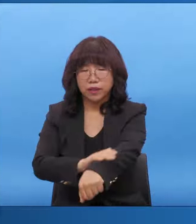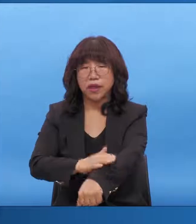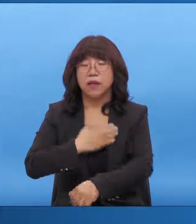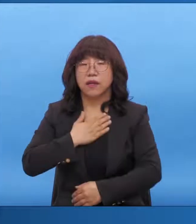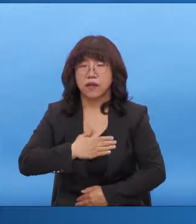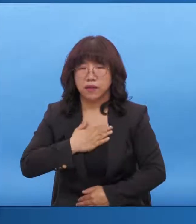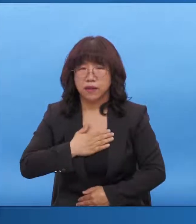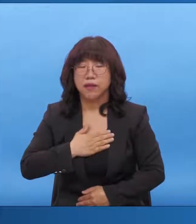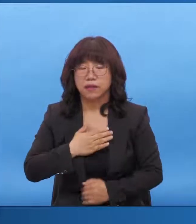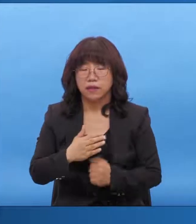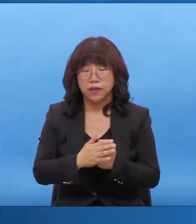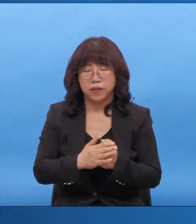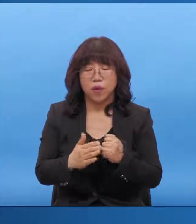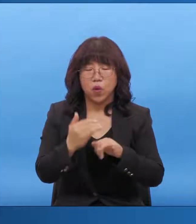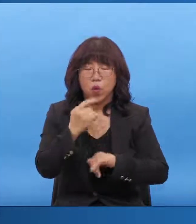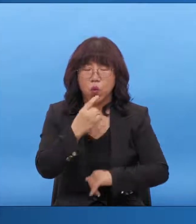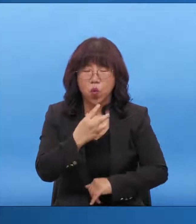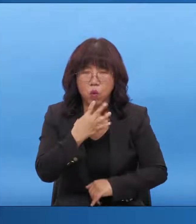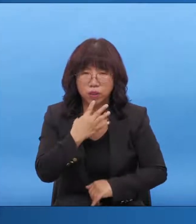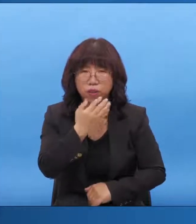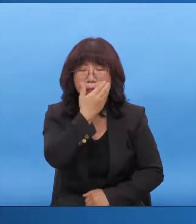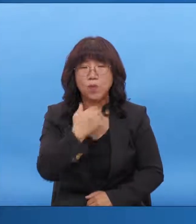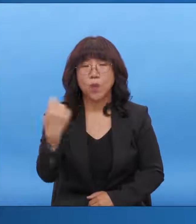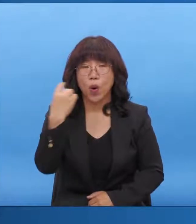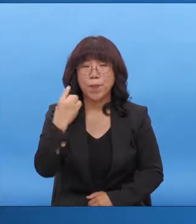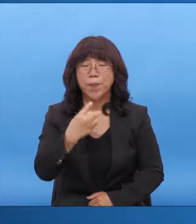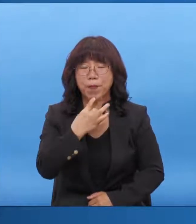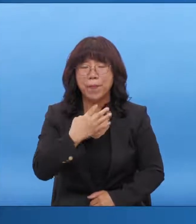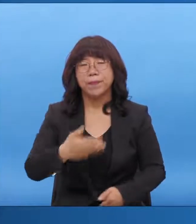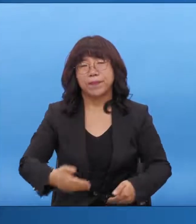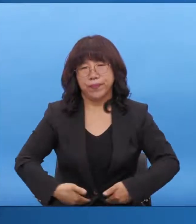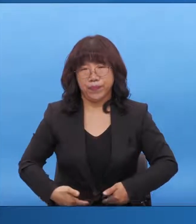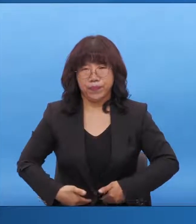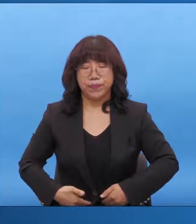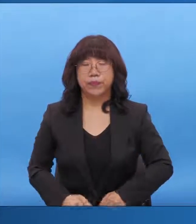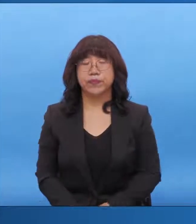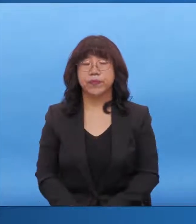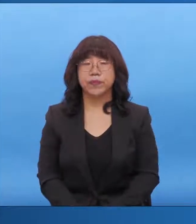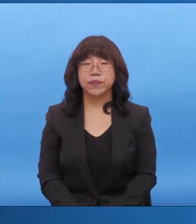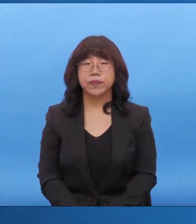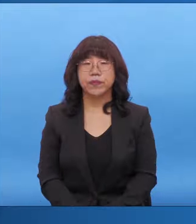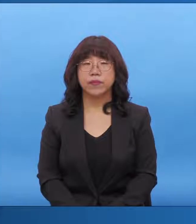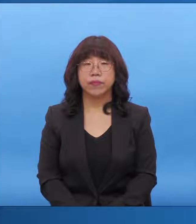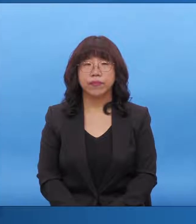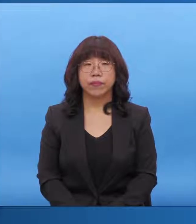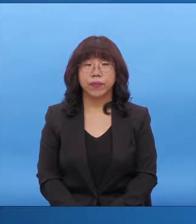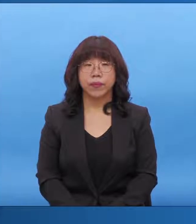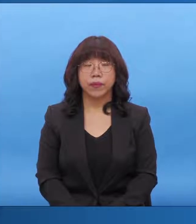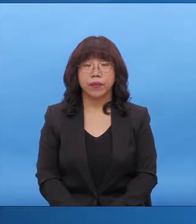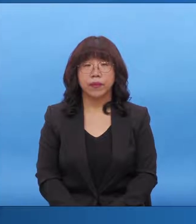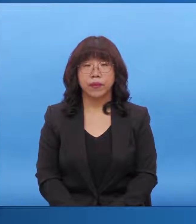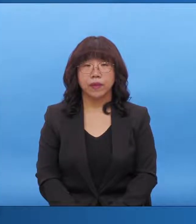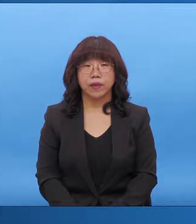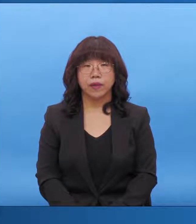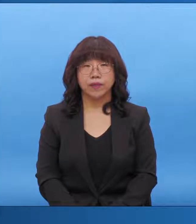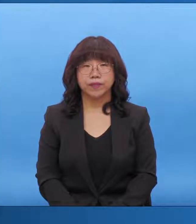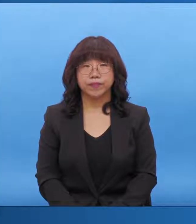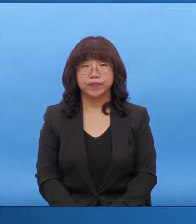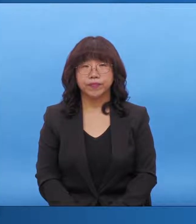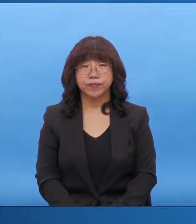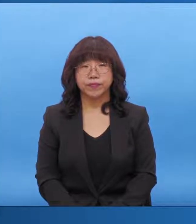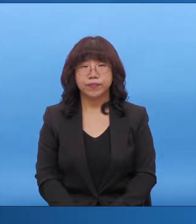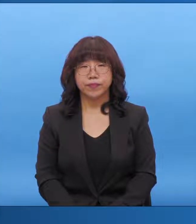오직 복음만이면 안 됩니다. Again, because all you pastors know is that it must be only gospel. 이제 다른 것 하면은 절대 안 되는